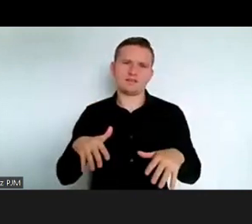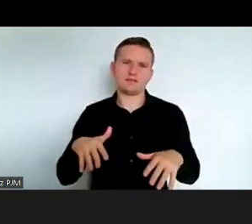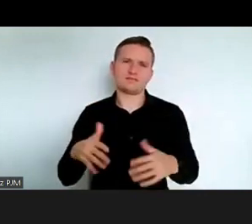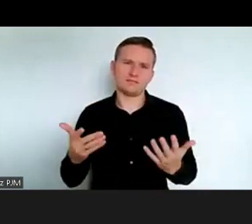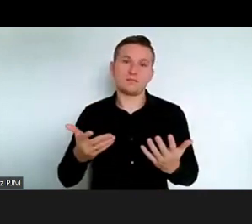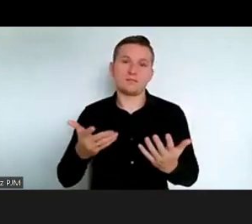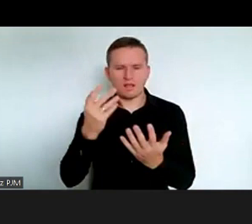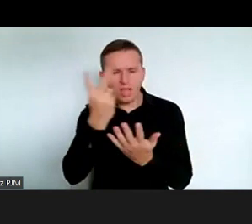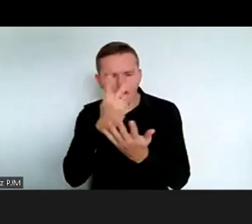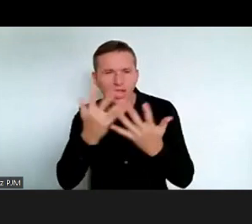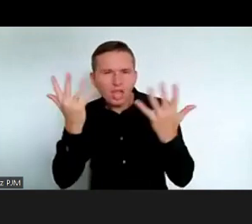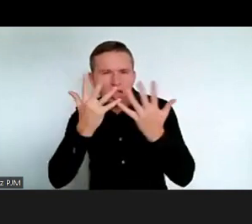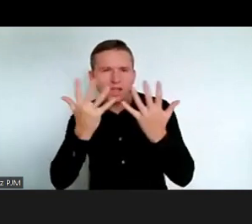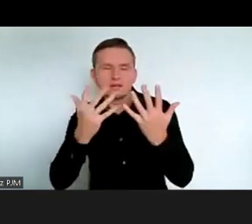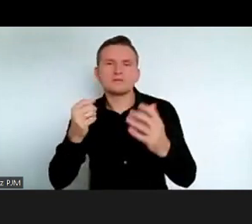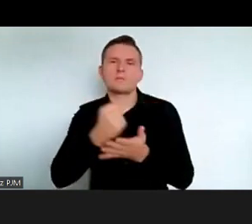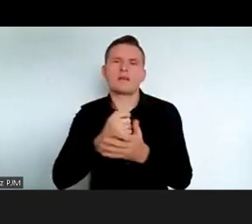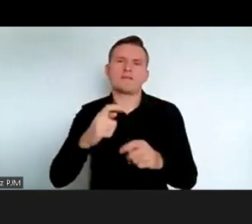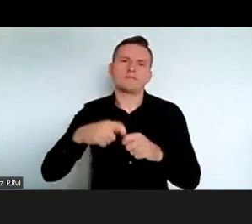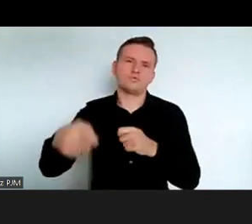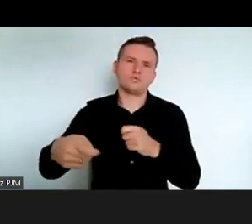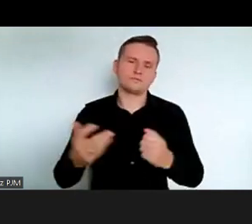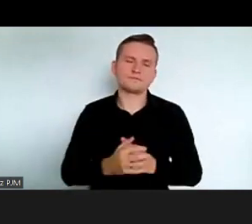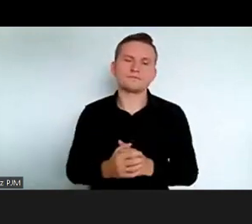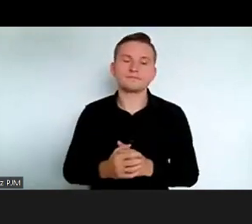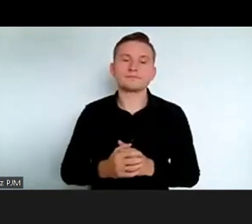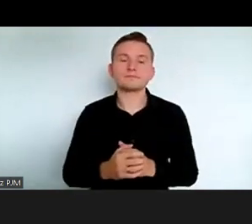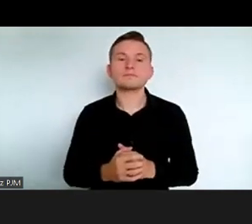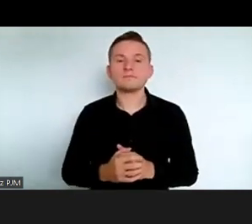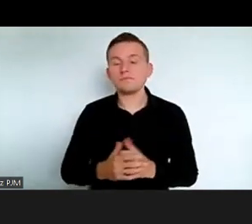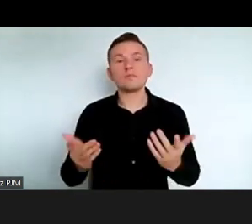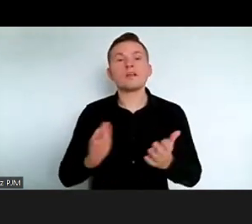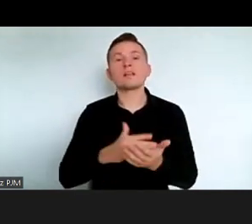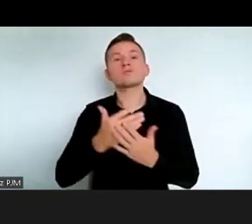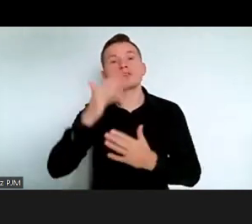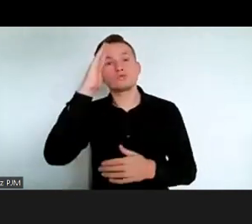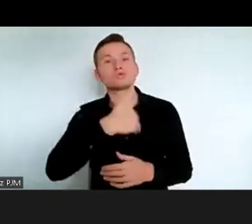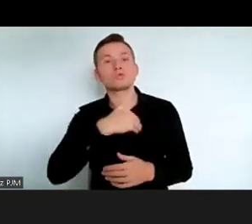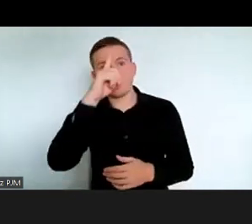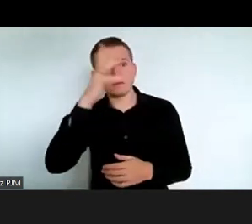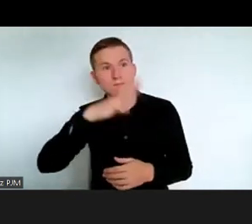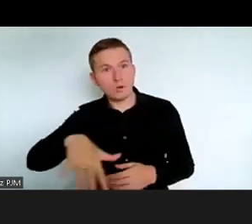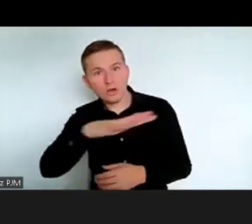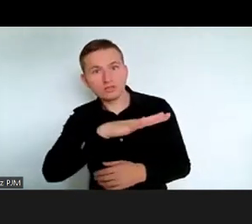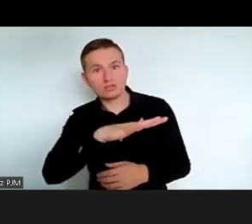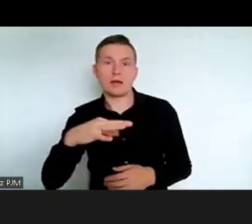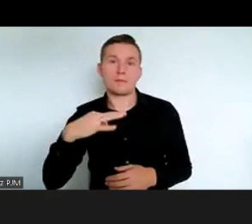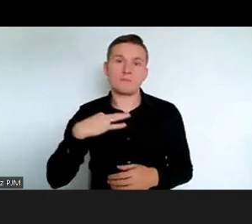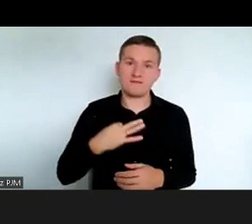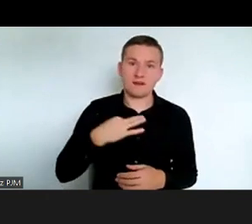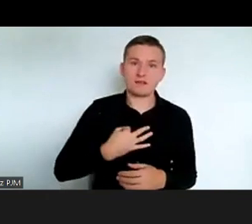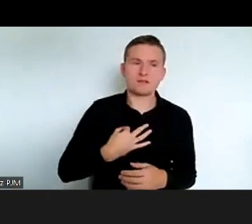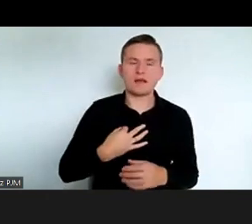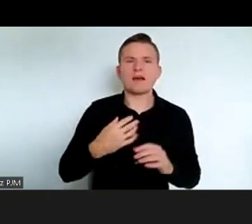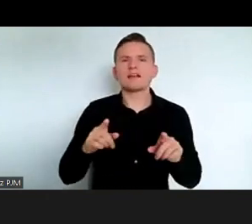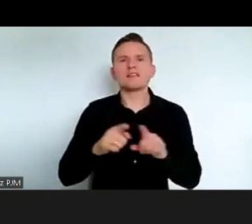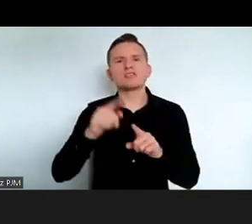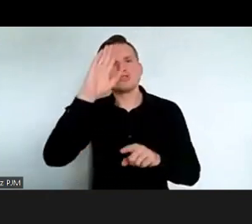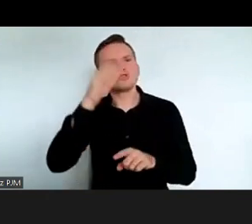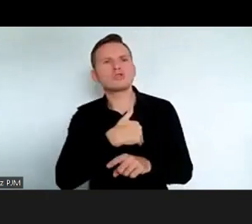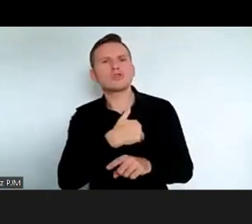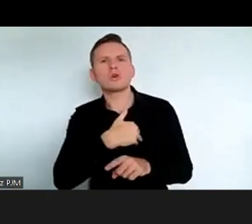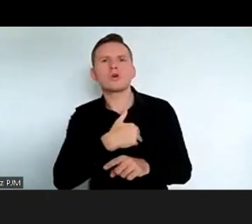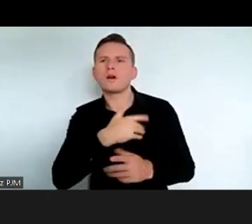przedłużała. Kolejne pytanie. Co w przypadku szkoły społecznej, prywatnej? W jaki sposób taka szkoła może uzyskać środki na